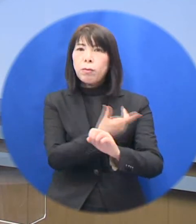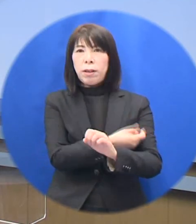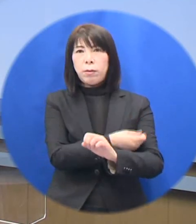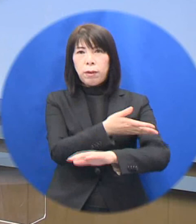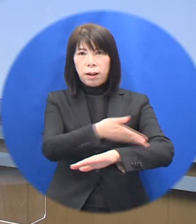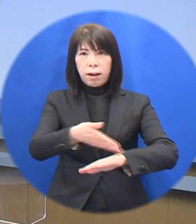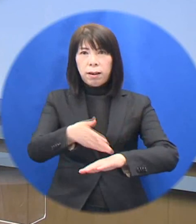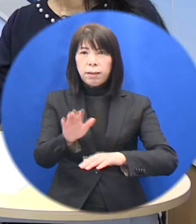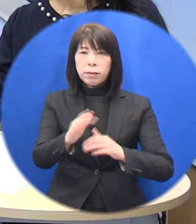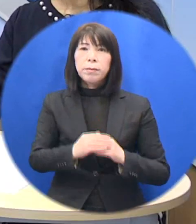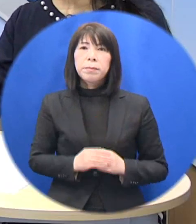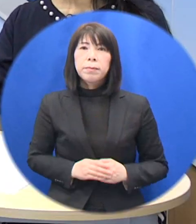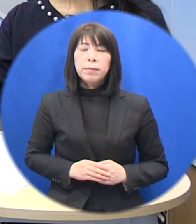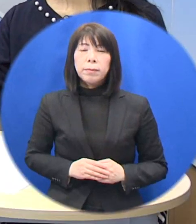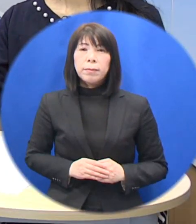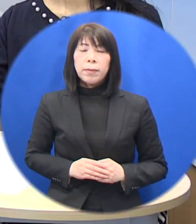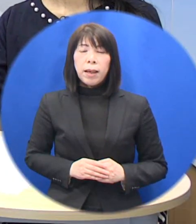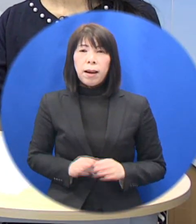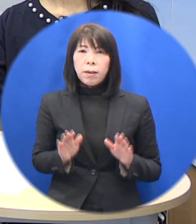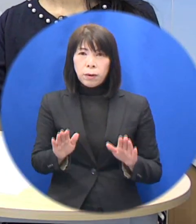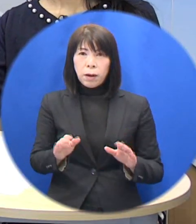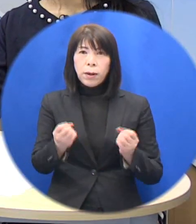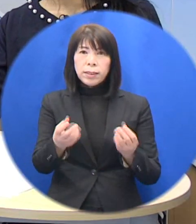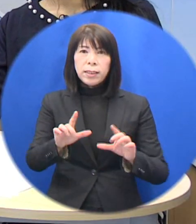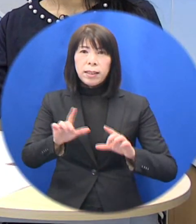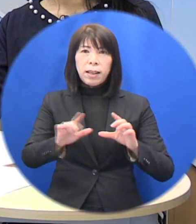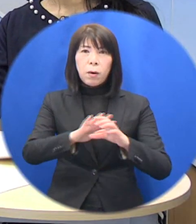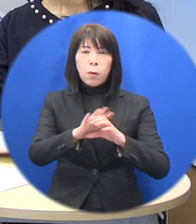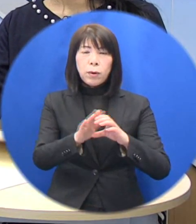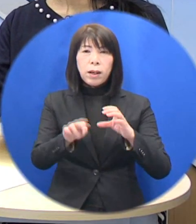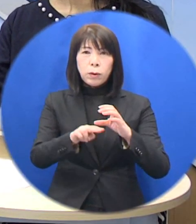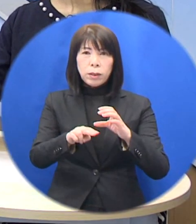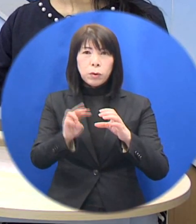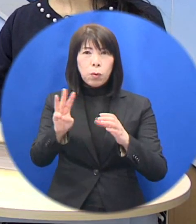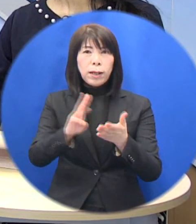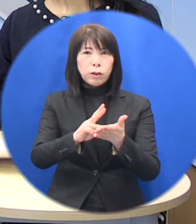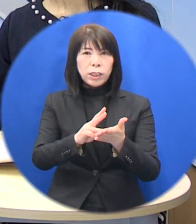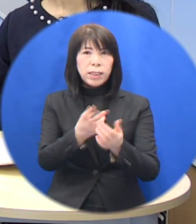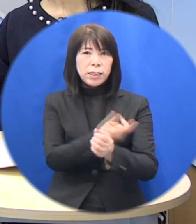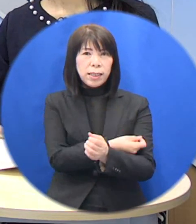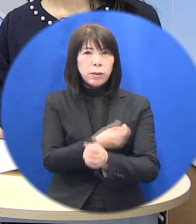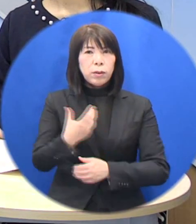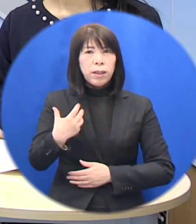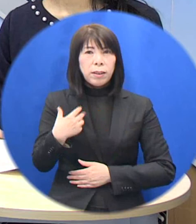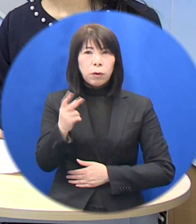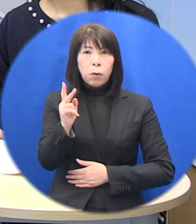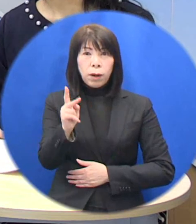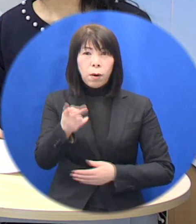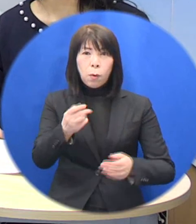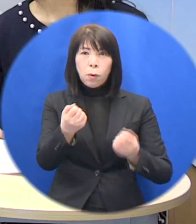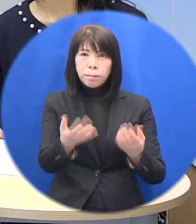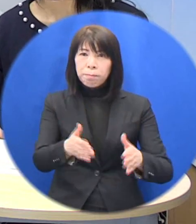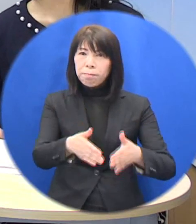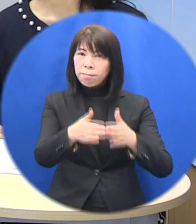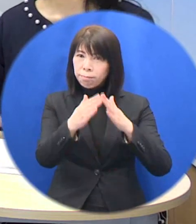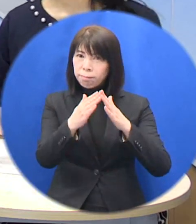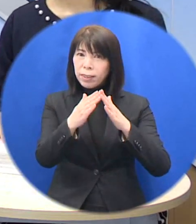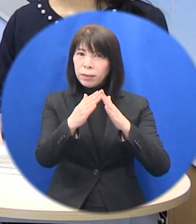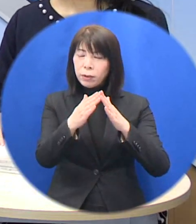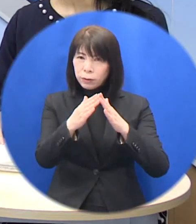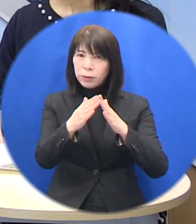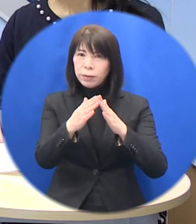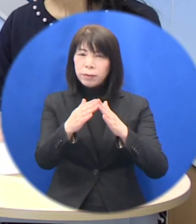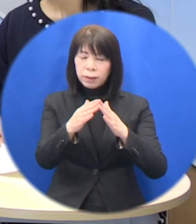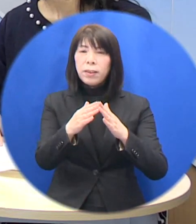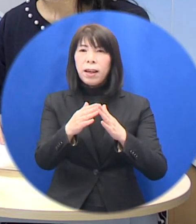い、さあ今回は新型コロナウイルスワクチン接種担当課を新設ということでお送